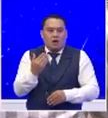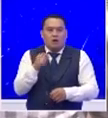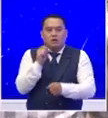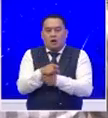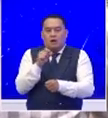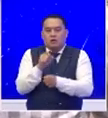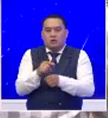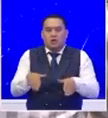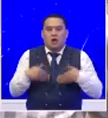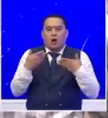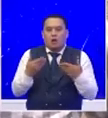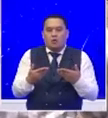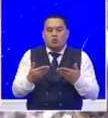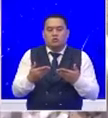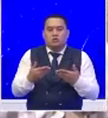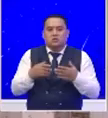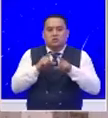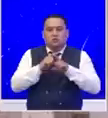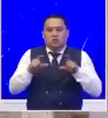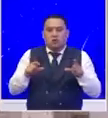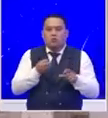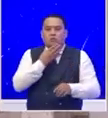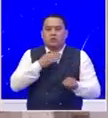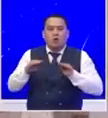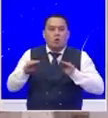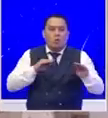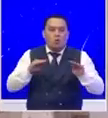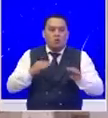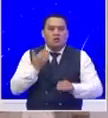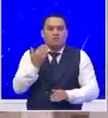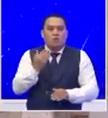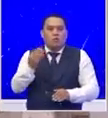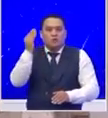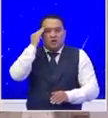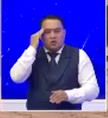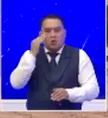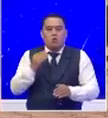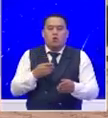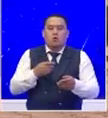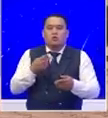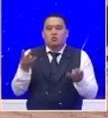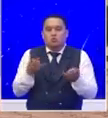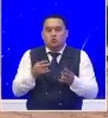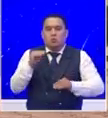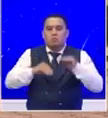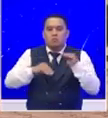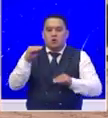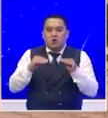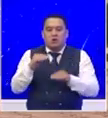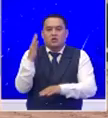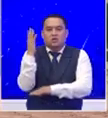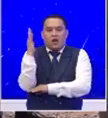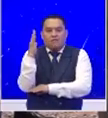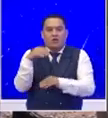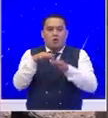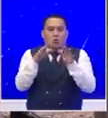ряд рекомендаций по фасаду здания и по благоустройству. По его мнению, вокруг комплекса необходимо посадить не только низкорослый